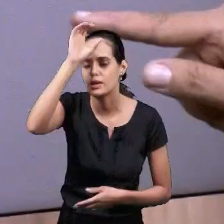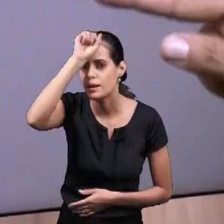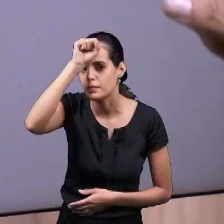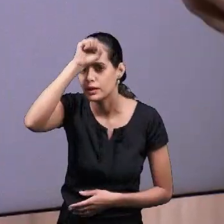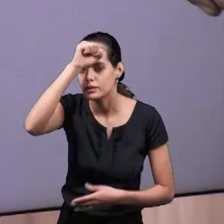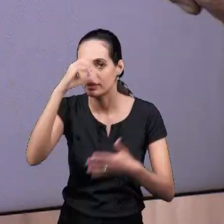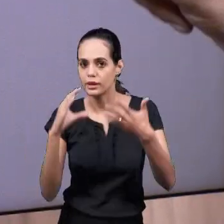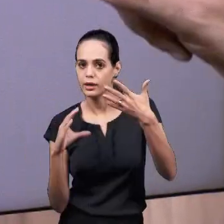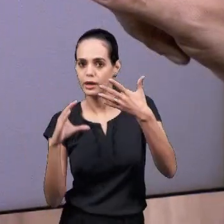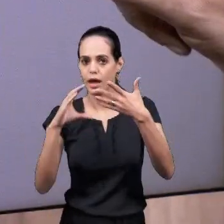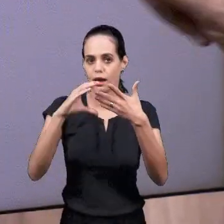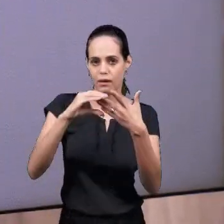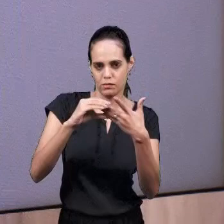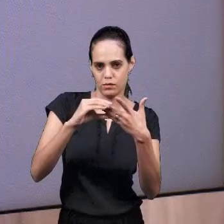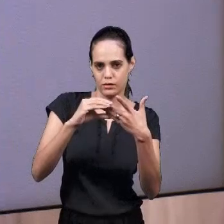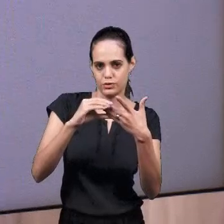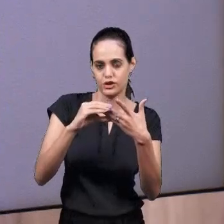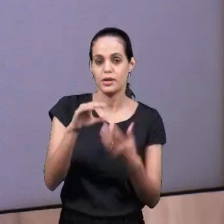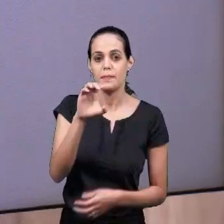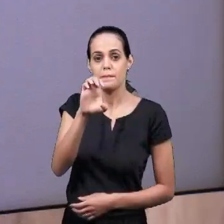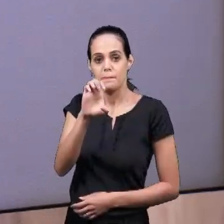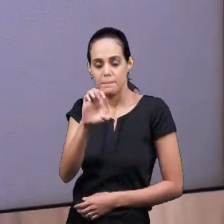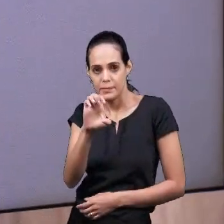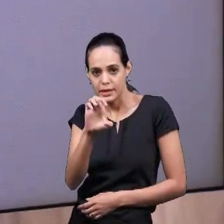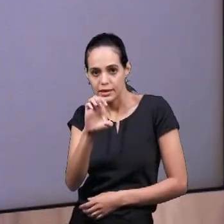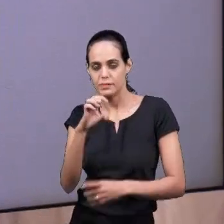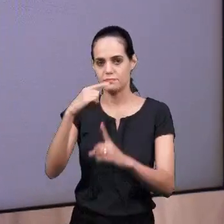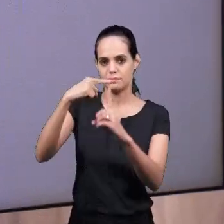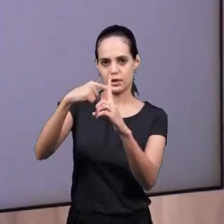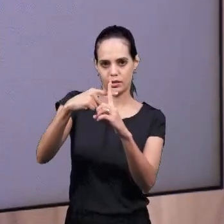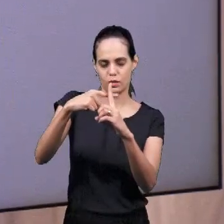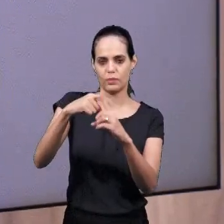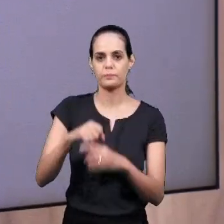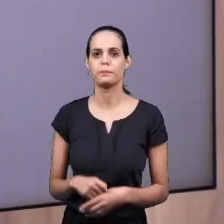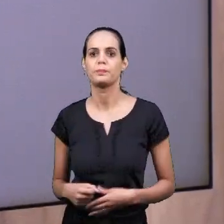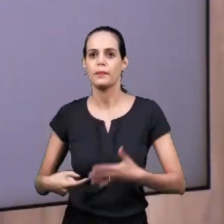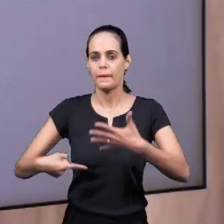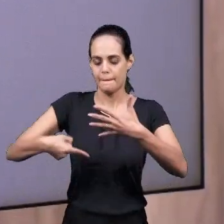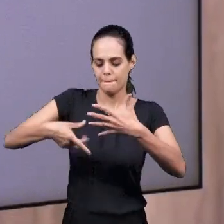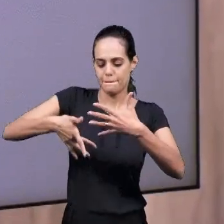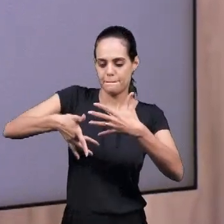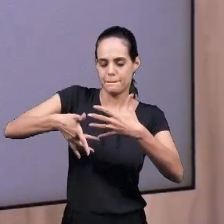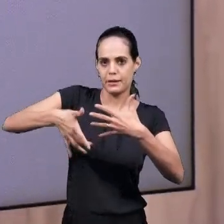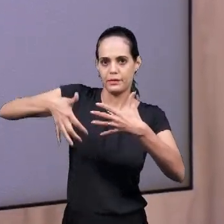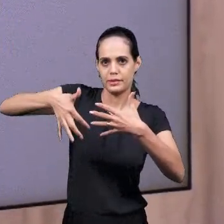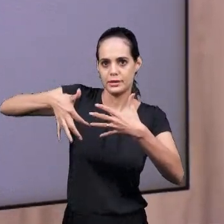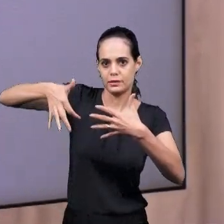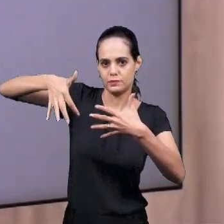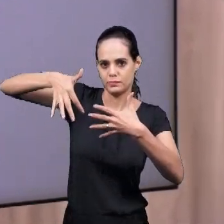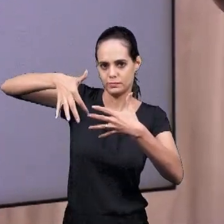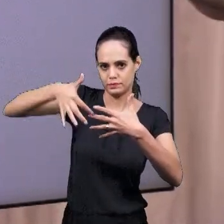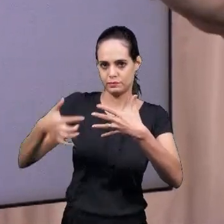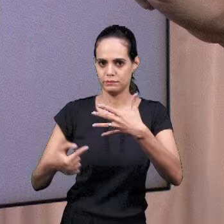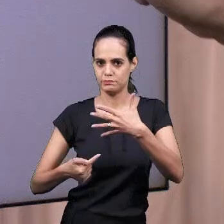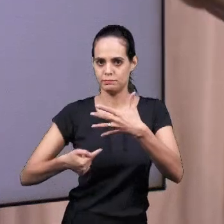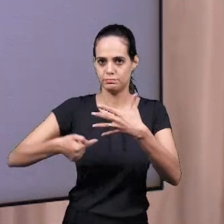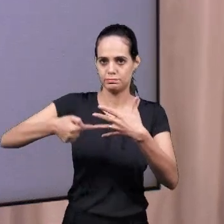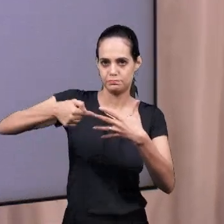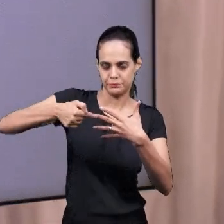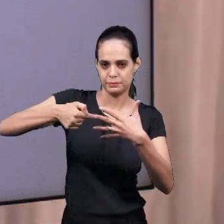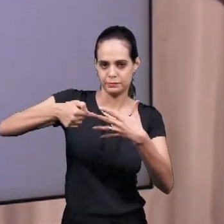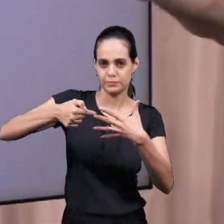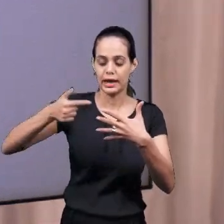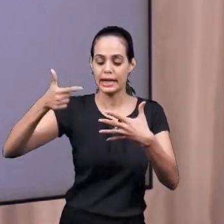l'accord de Mi majeur. À la première case, troisième corde, premier doigt. La